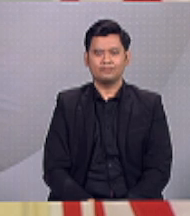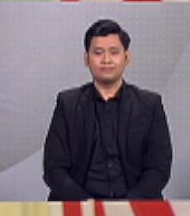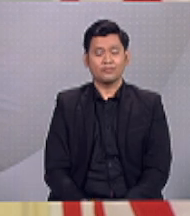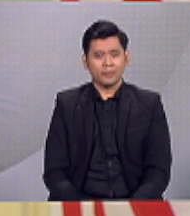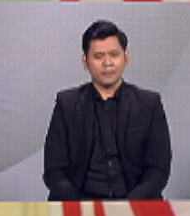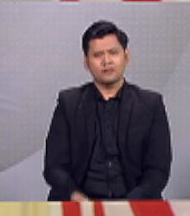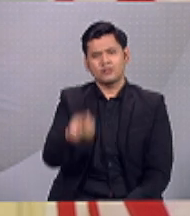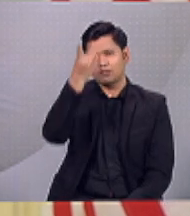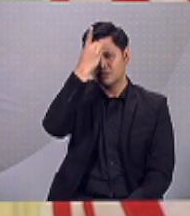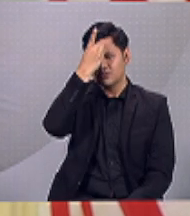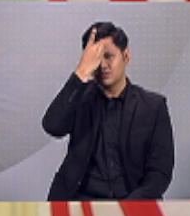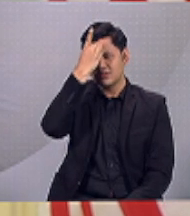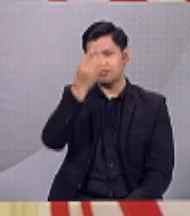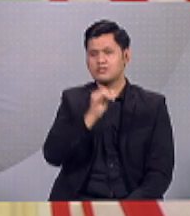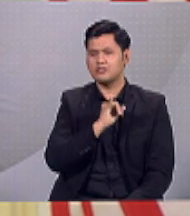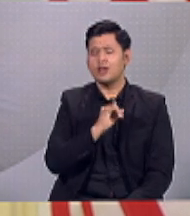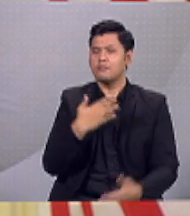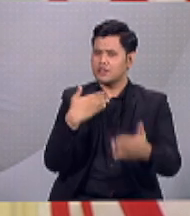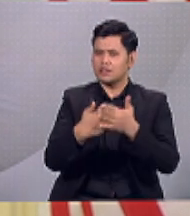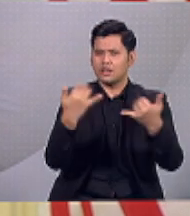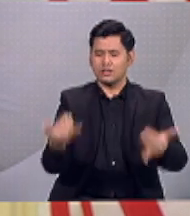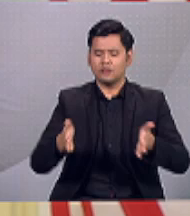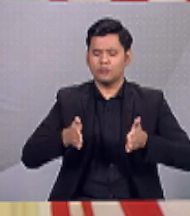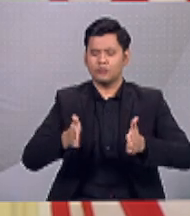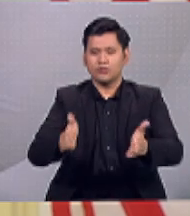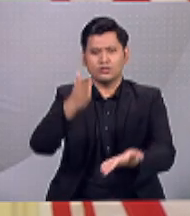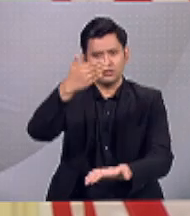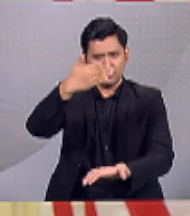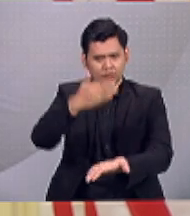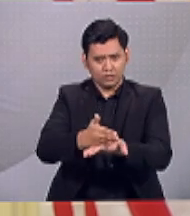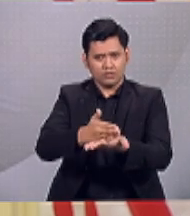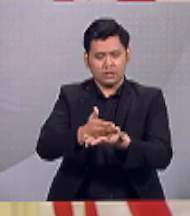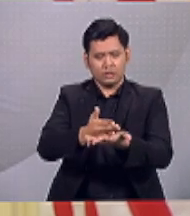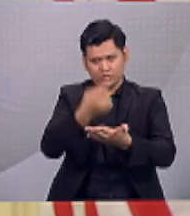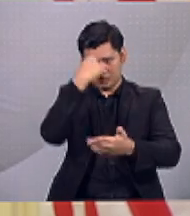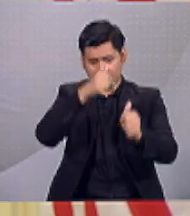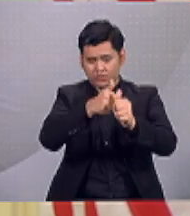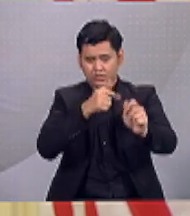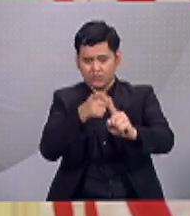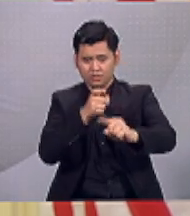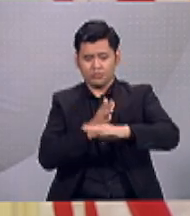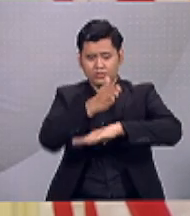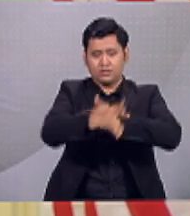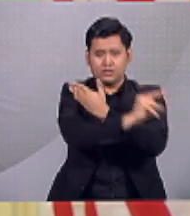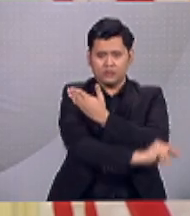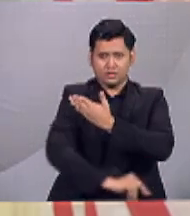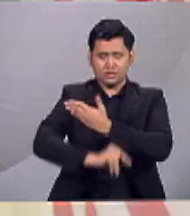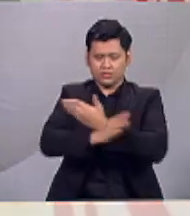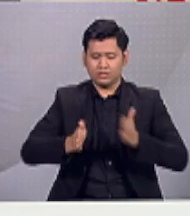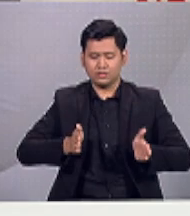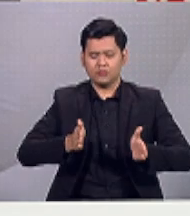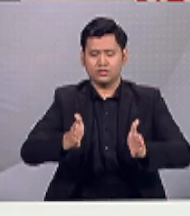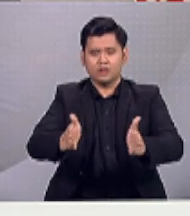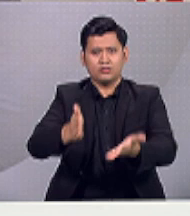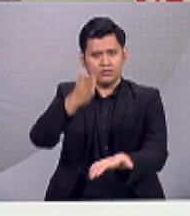Datuk Seri, sehingga kini sekatan jalan raya masih dilaksanakan bagi mengelakkan rentas negeri. Adakah sekatan jalan raya ini